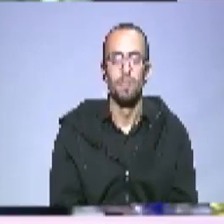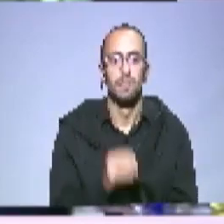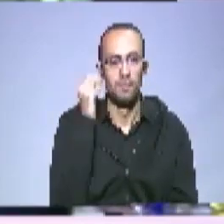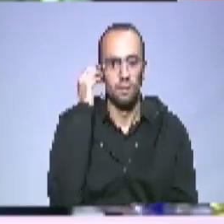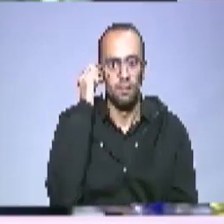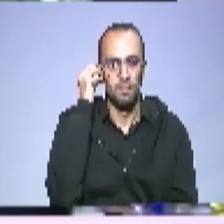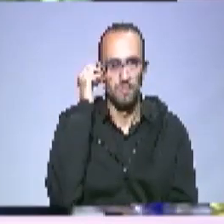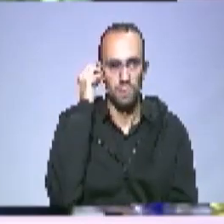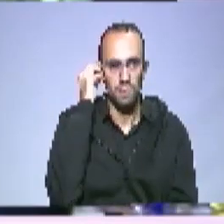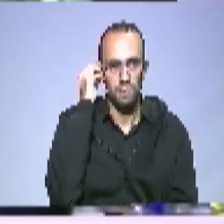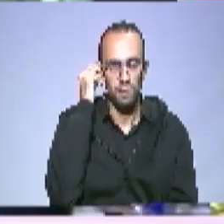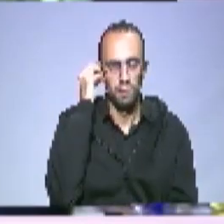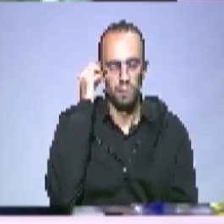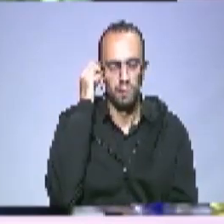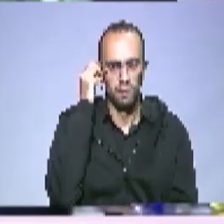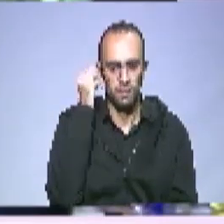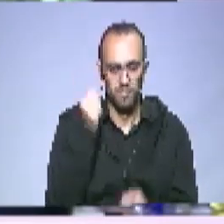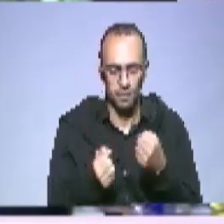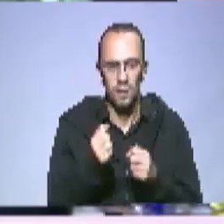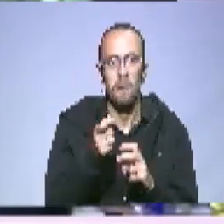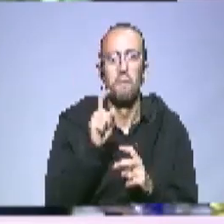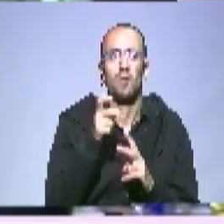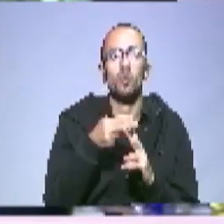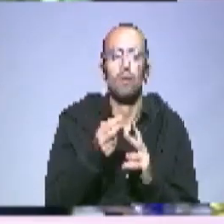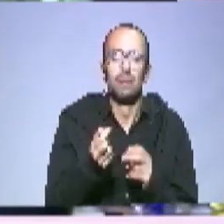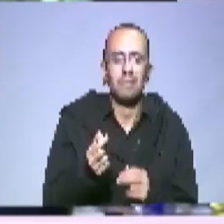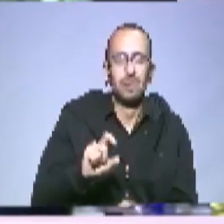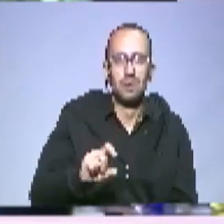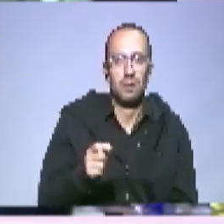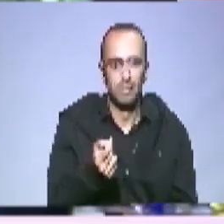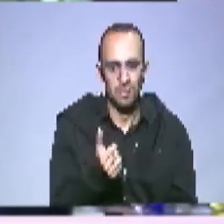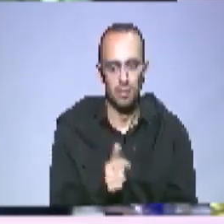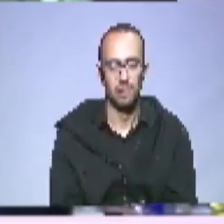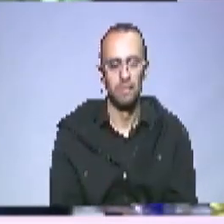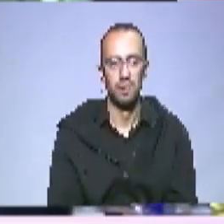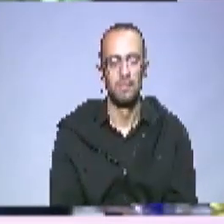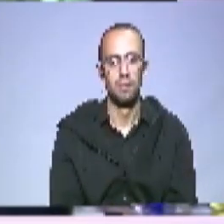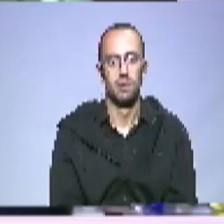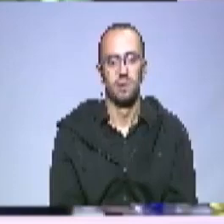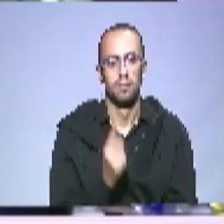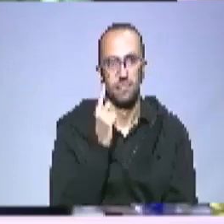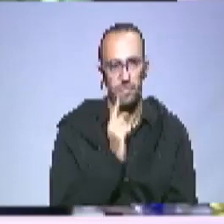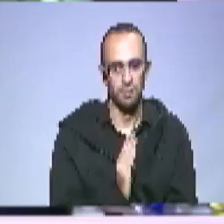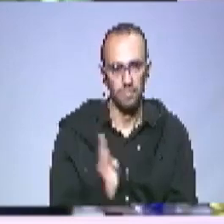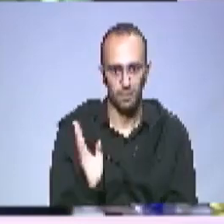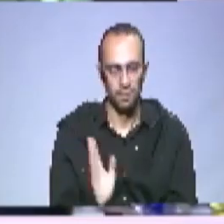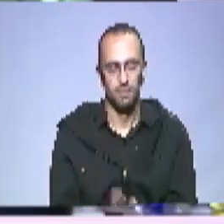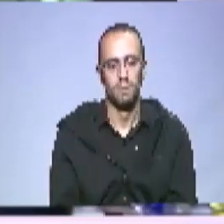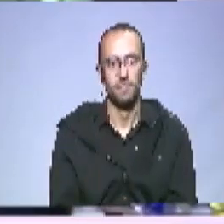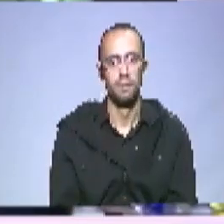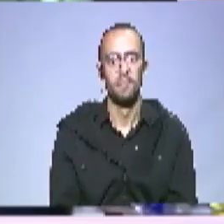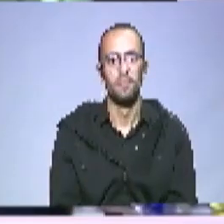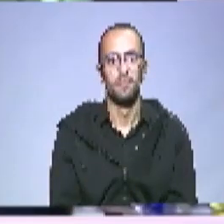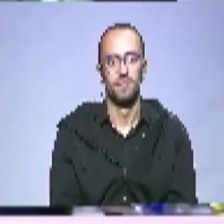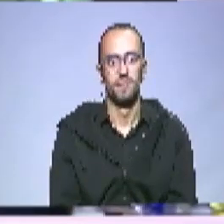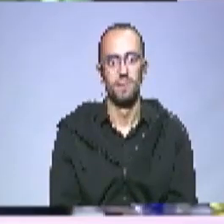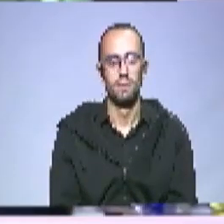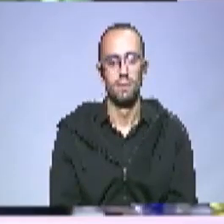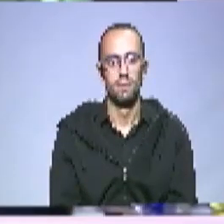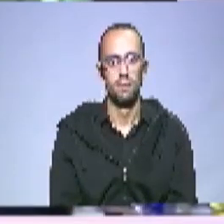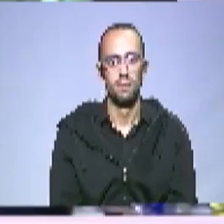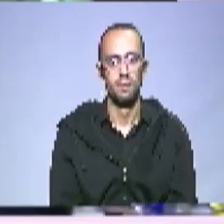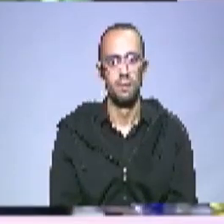قلت ايام الشلولو، وهنحط فيها شويه ميه مغليه ونبتدي نعجنها كده.